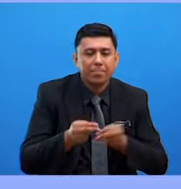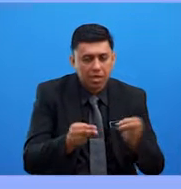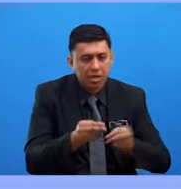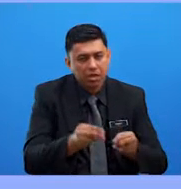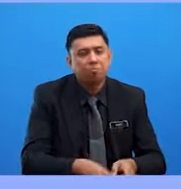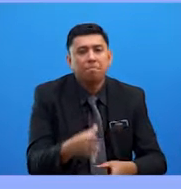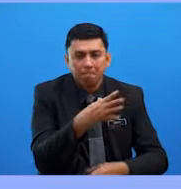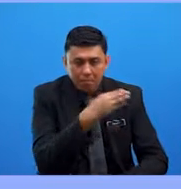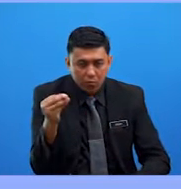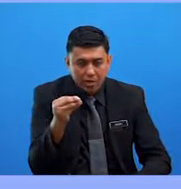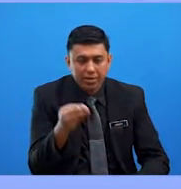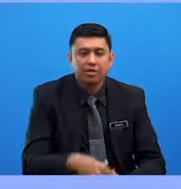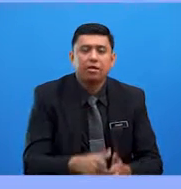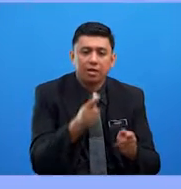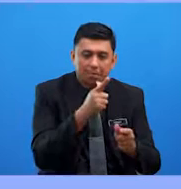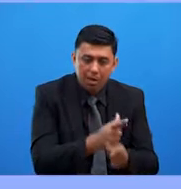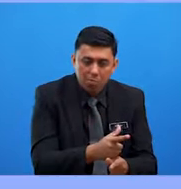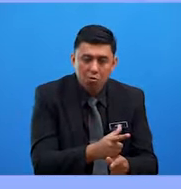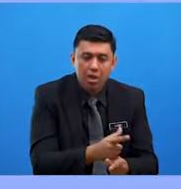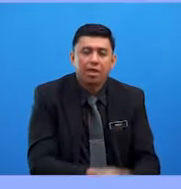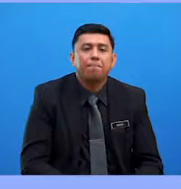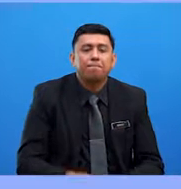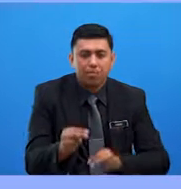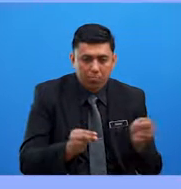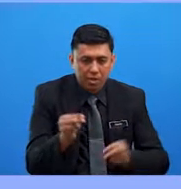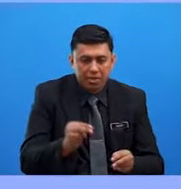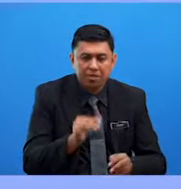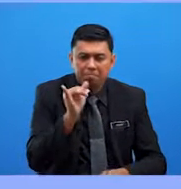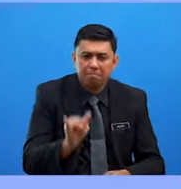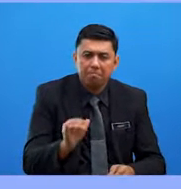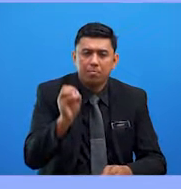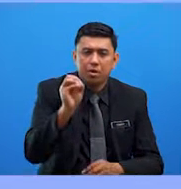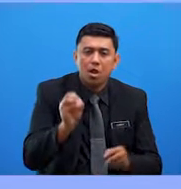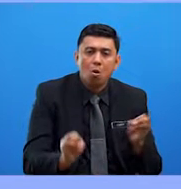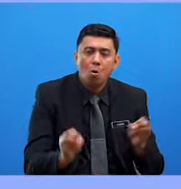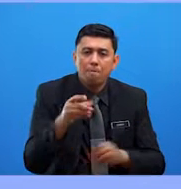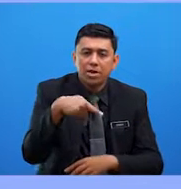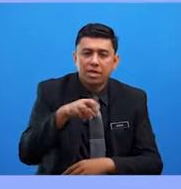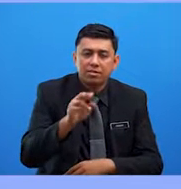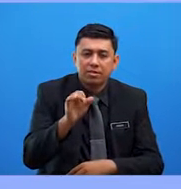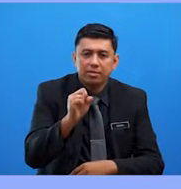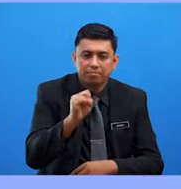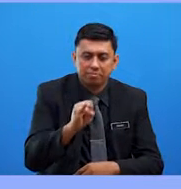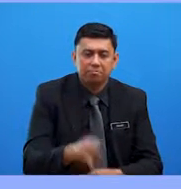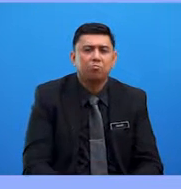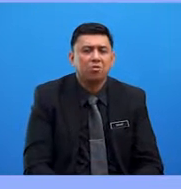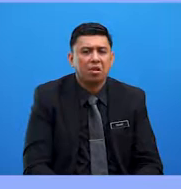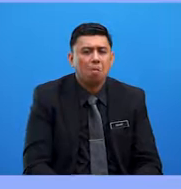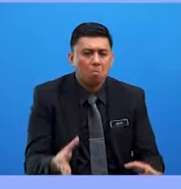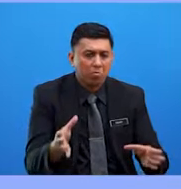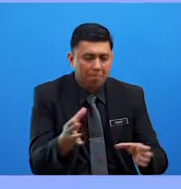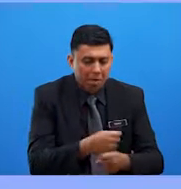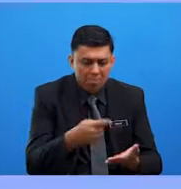perniagaan dan pelaburan perniagaan yang beroperasi dalam sesebuah negara boleh